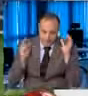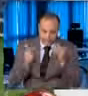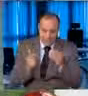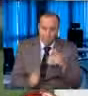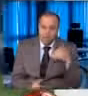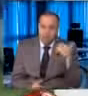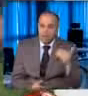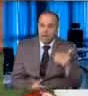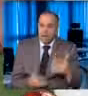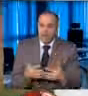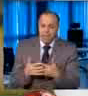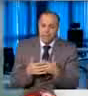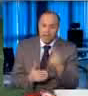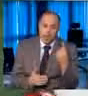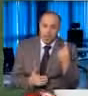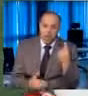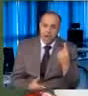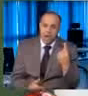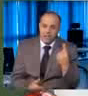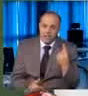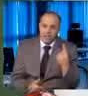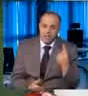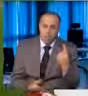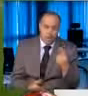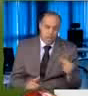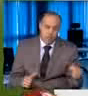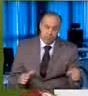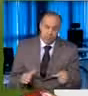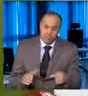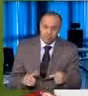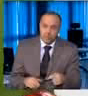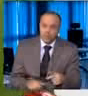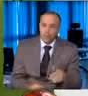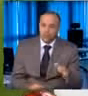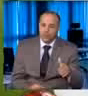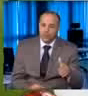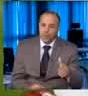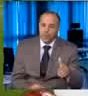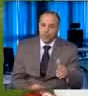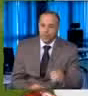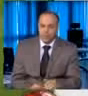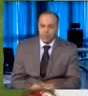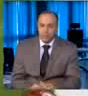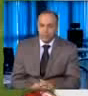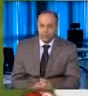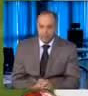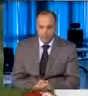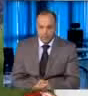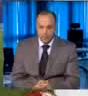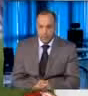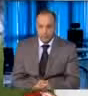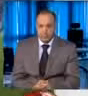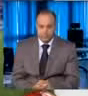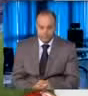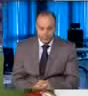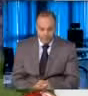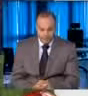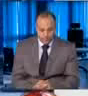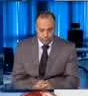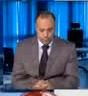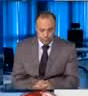فيما تحقق هدف الولايات المتحدة الوحيد بواسطة بوبي شوت.